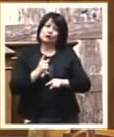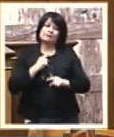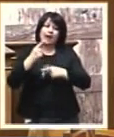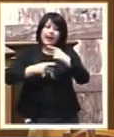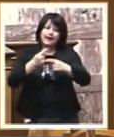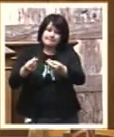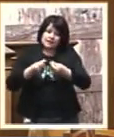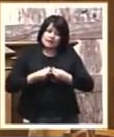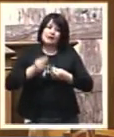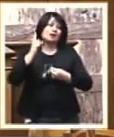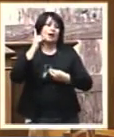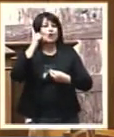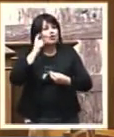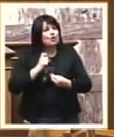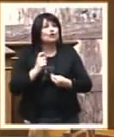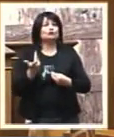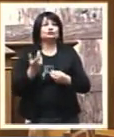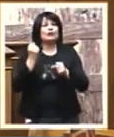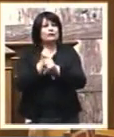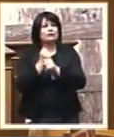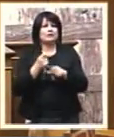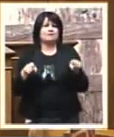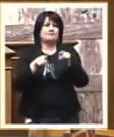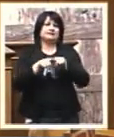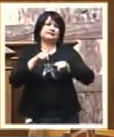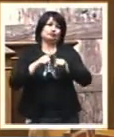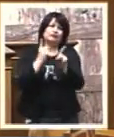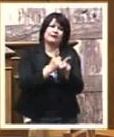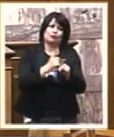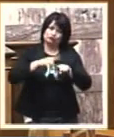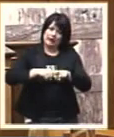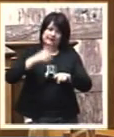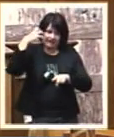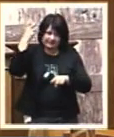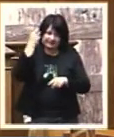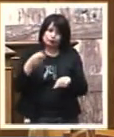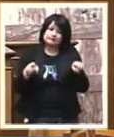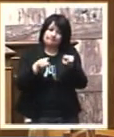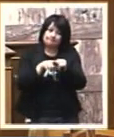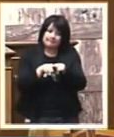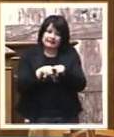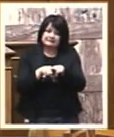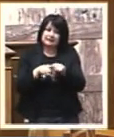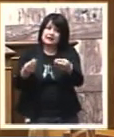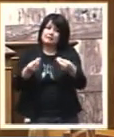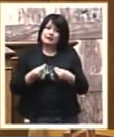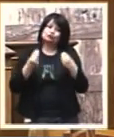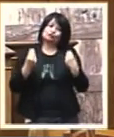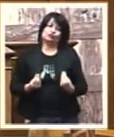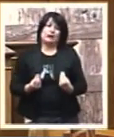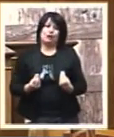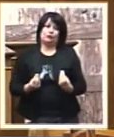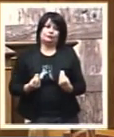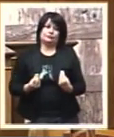εμπειρία, γνώση, δουλεύοντας με τους βεβαίως Έλληνες εμπειρογνώμονες, αλλά αξιοποιώντας όμως το καλύτερο που έχει να προσφέρει η